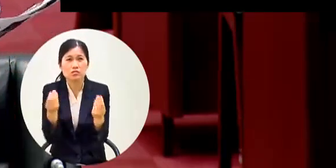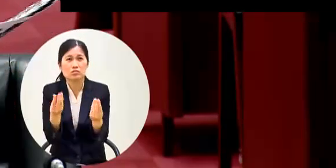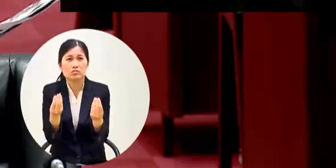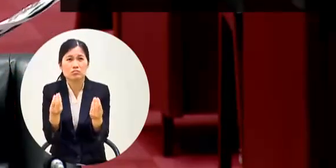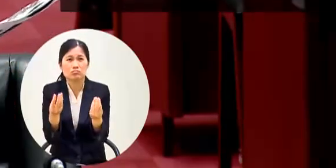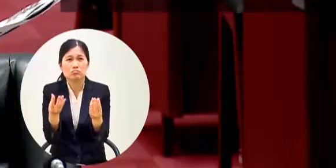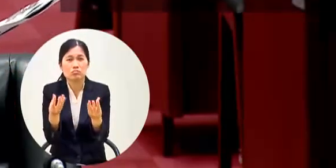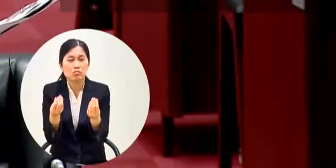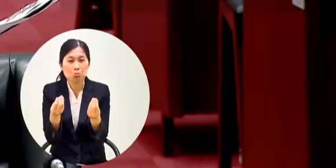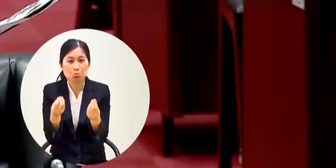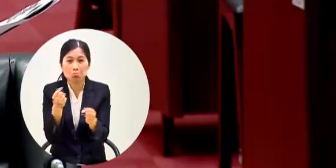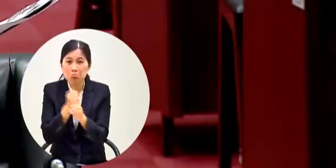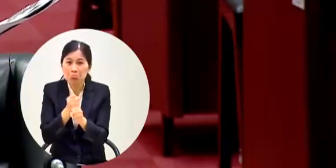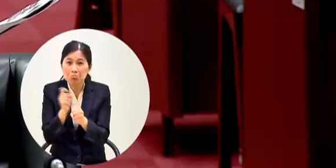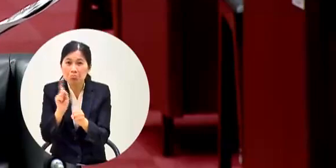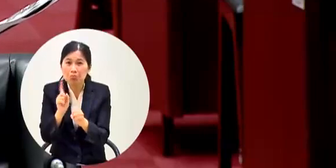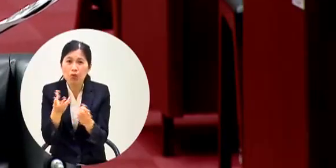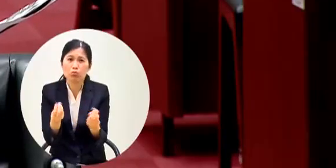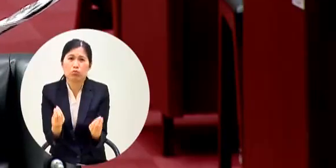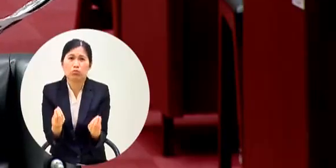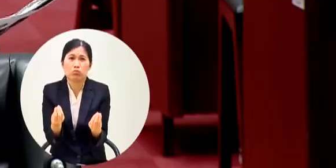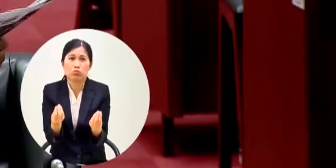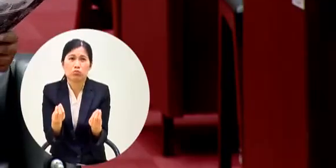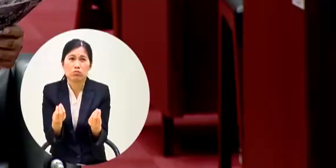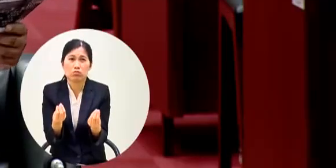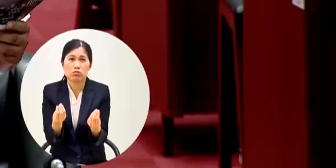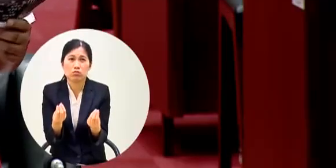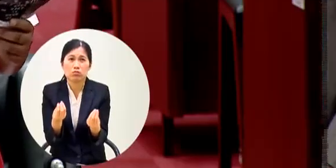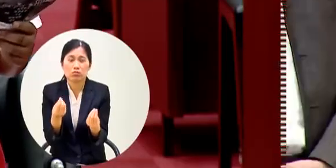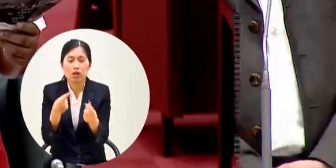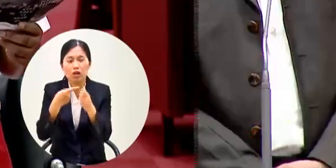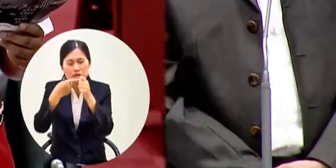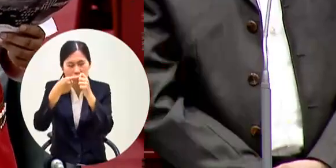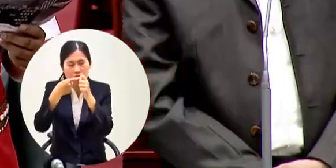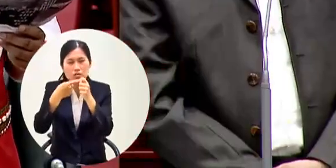的13万公斤的爱玉，到现在